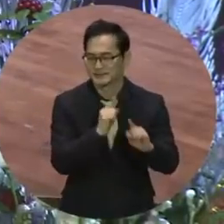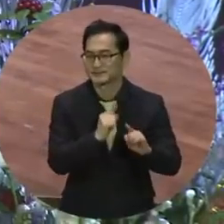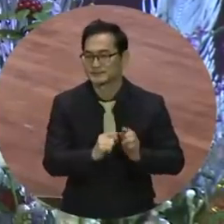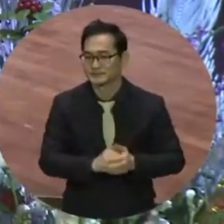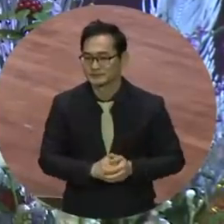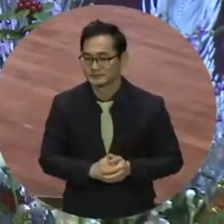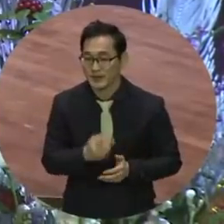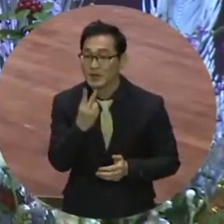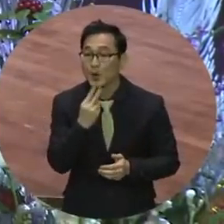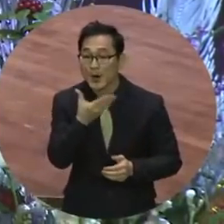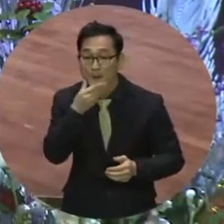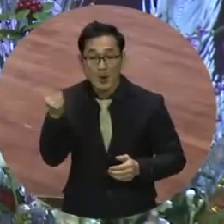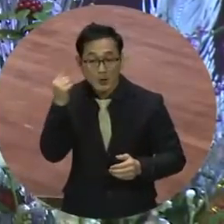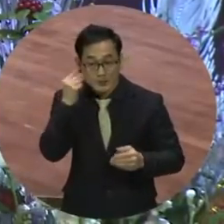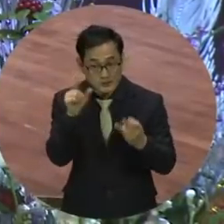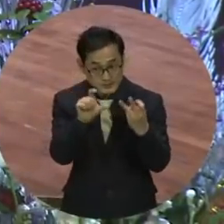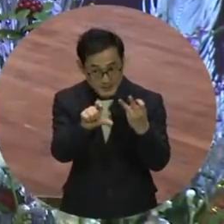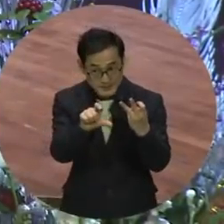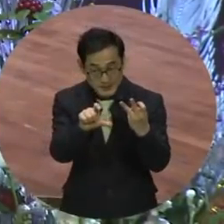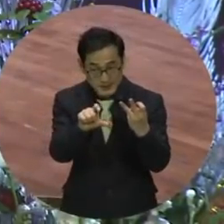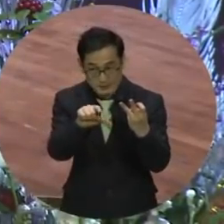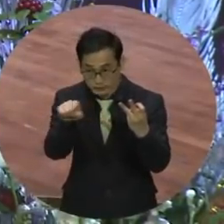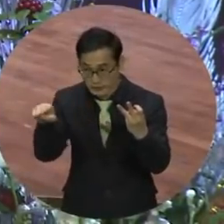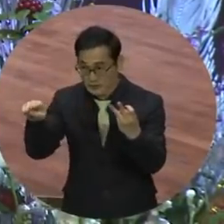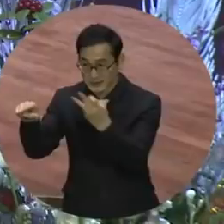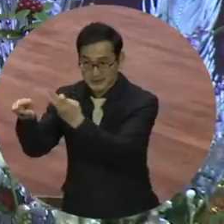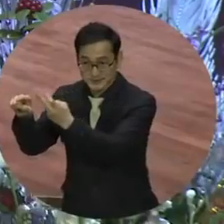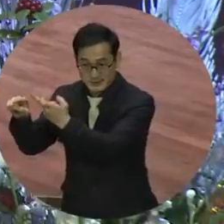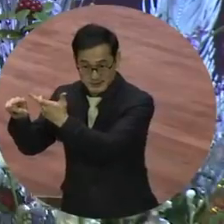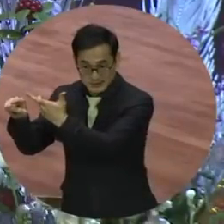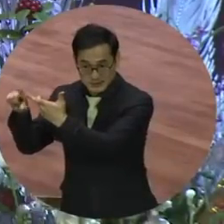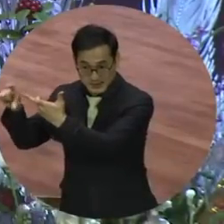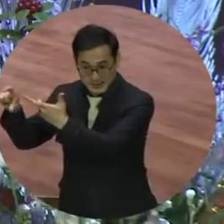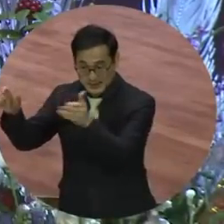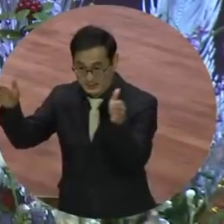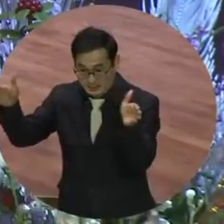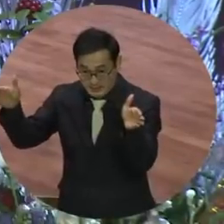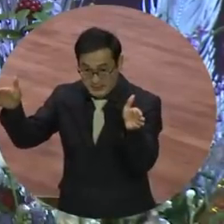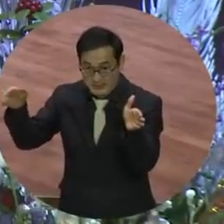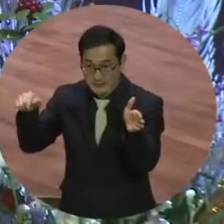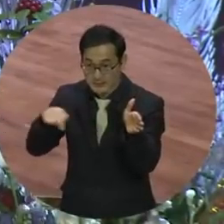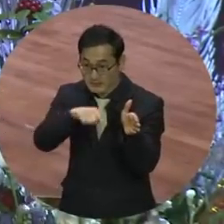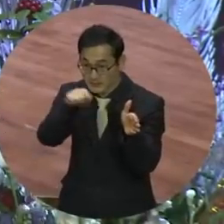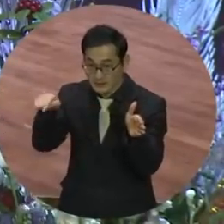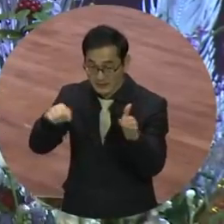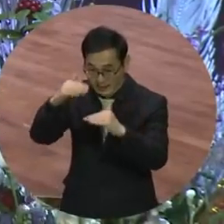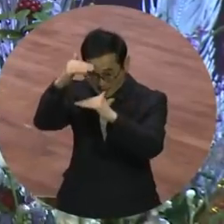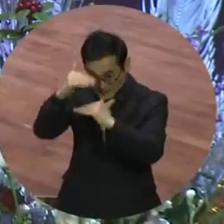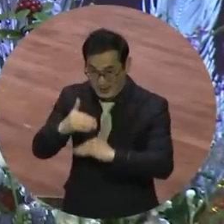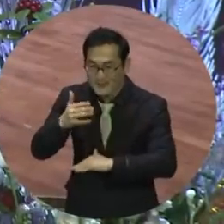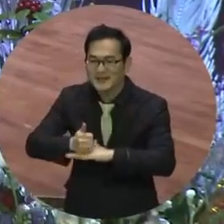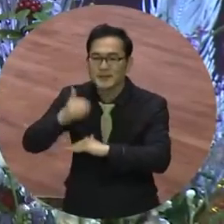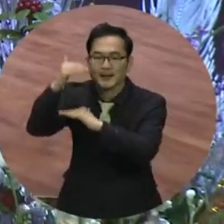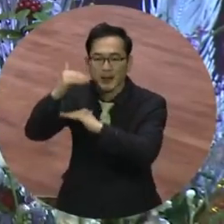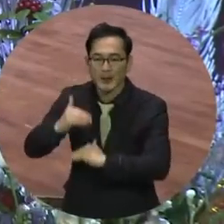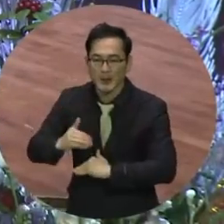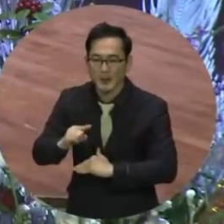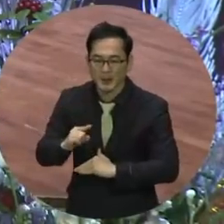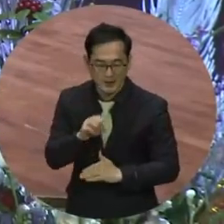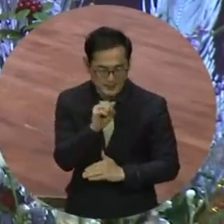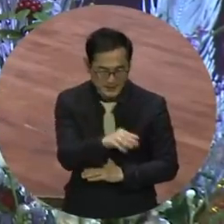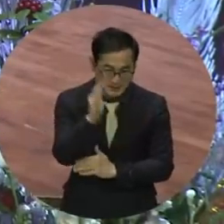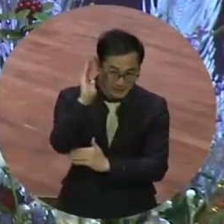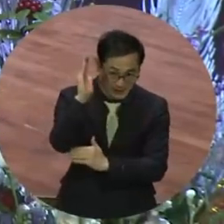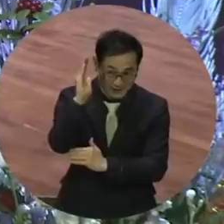요한복음 13장부터 17장까지 기록이 쭉 마지막 메시지가 기록되는데 이 말씀하신 장소가